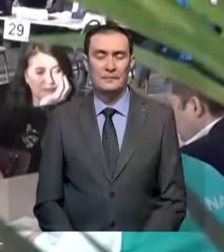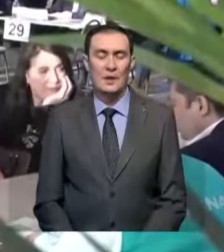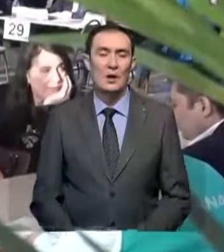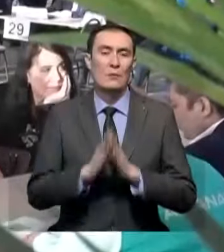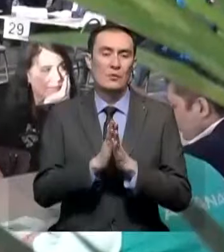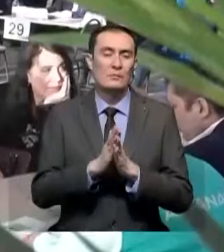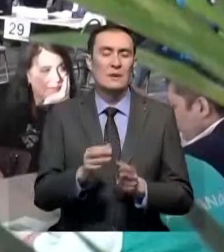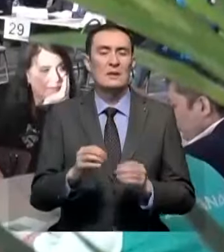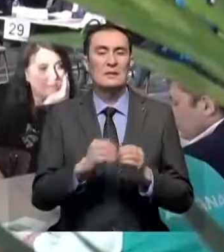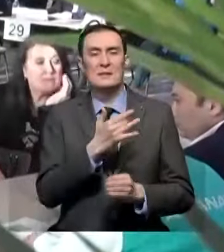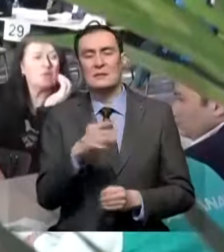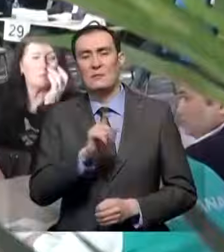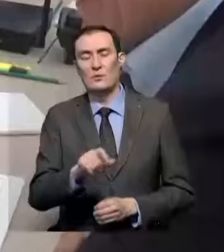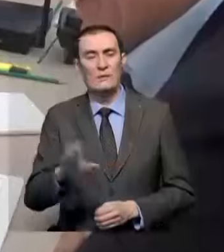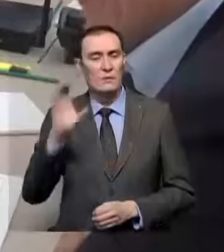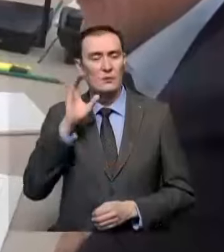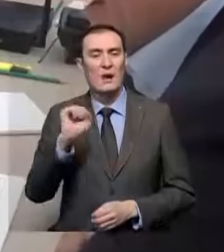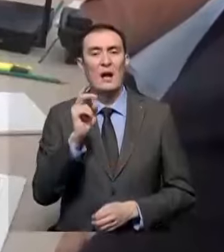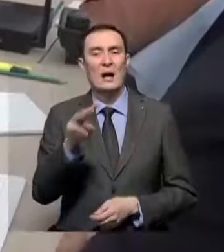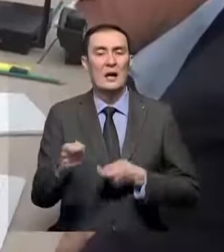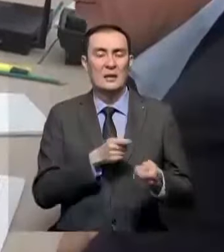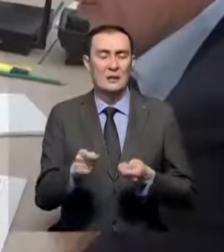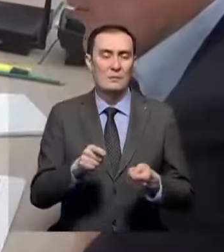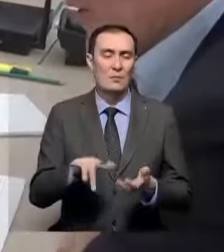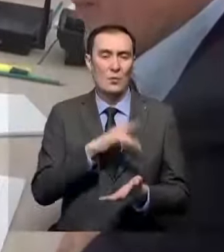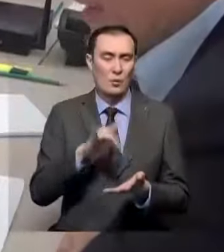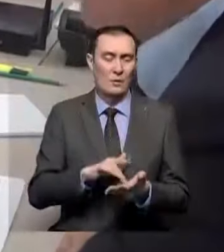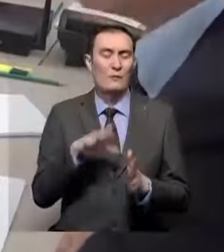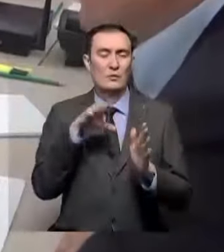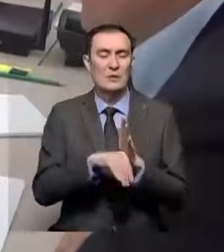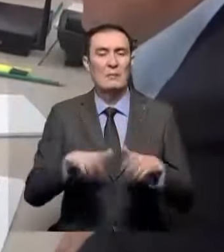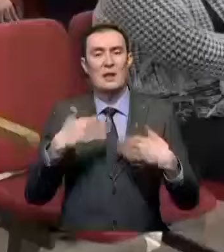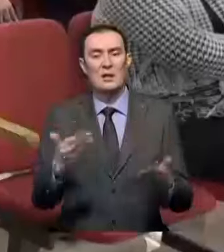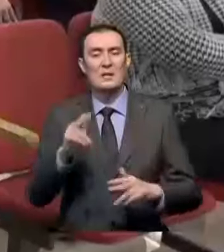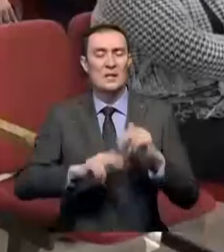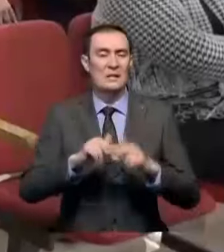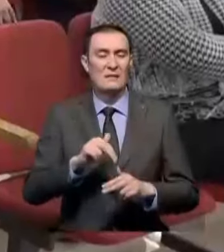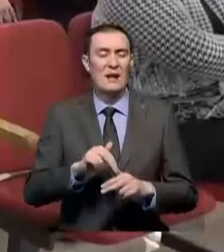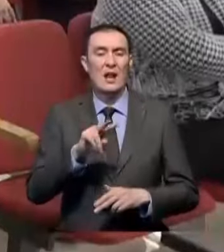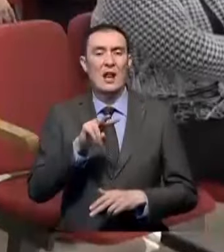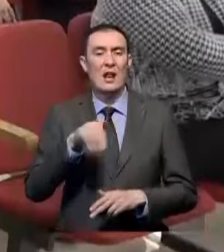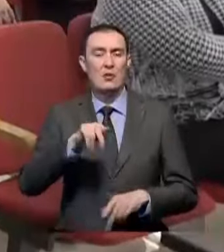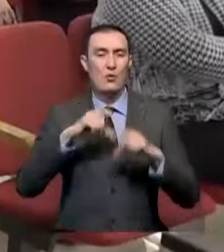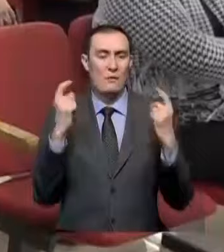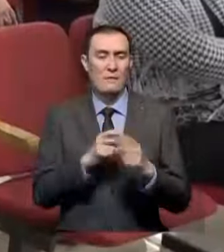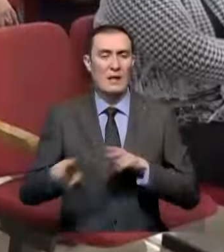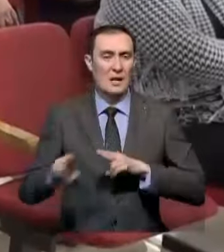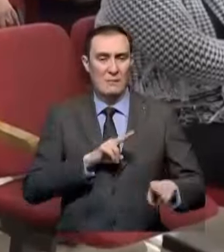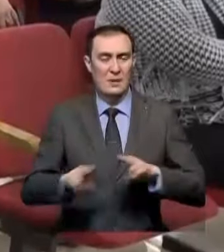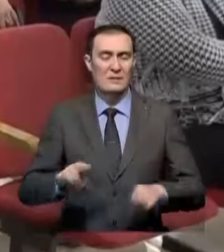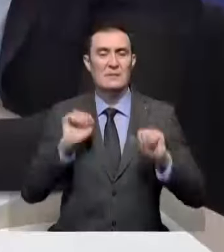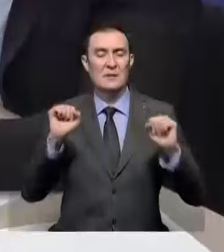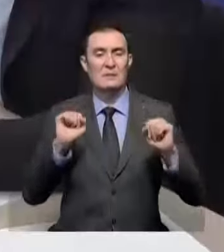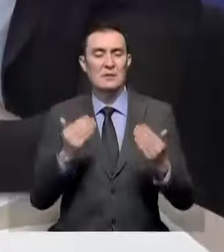Просьба от десятков североказахстанцев сегодня выслушал аким региона Гауес Нурмухамбетов. В том числе и предложение о строительстве ледового дворца для конькобежцев. Местные